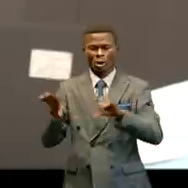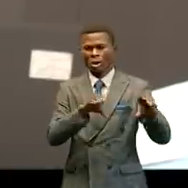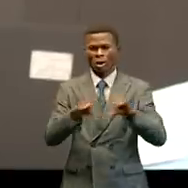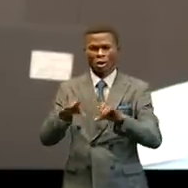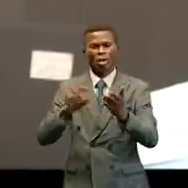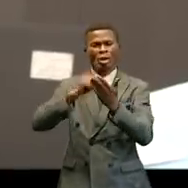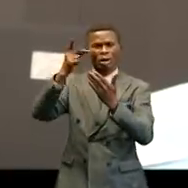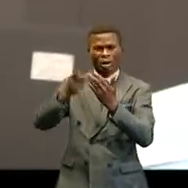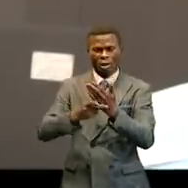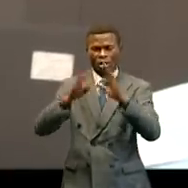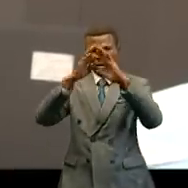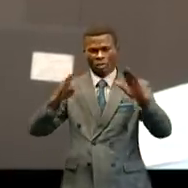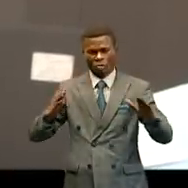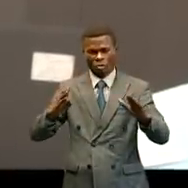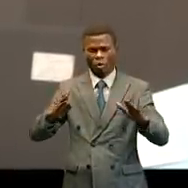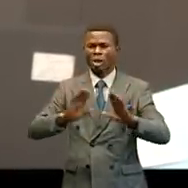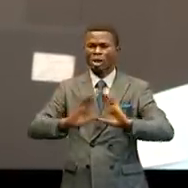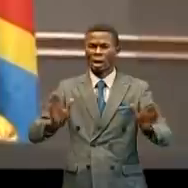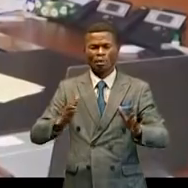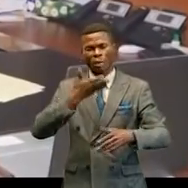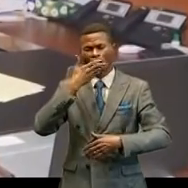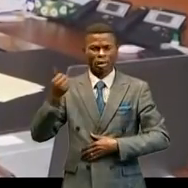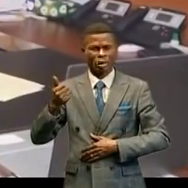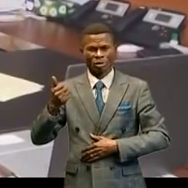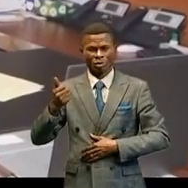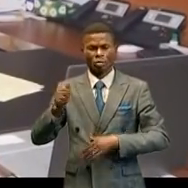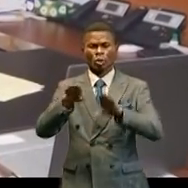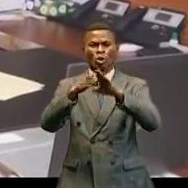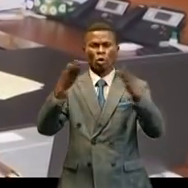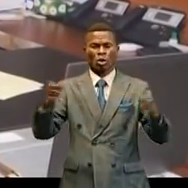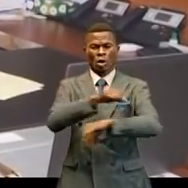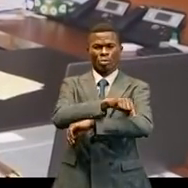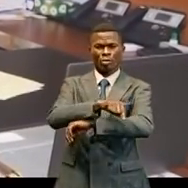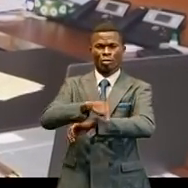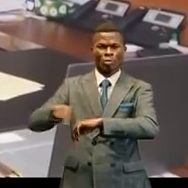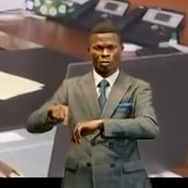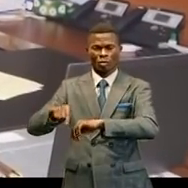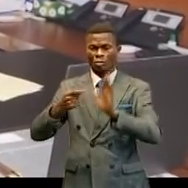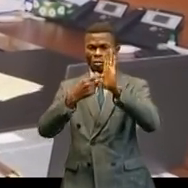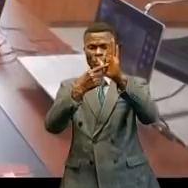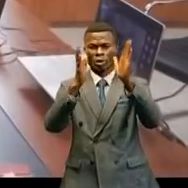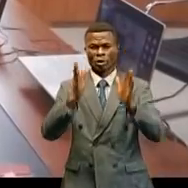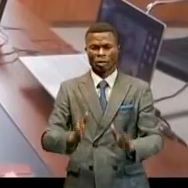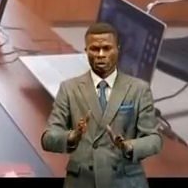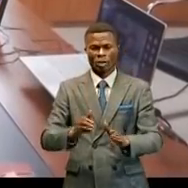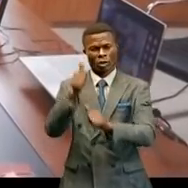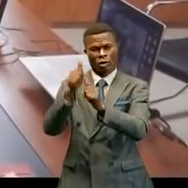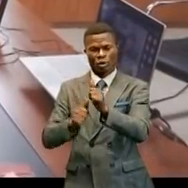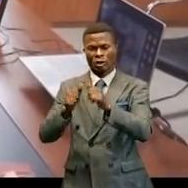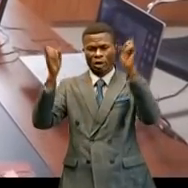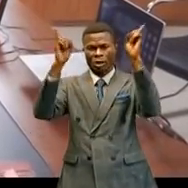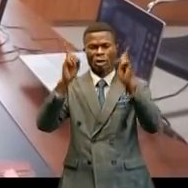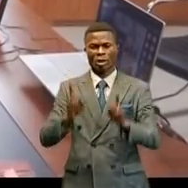de programmes de logements décents et abordables. L'ouverture d'un bureau des représentations de Shelter Afrique